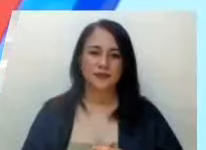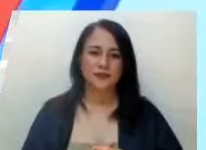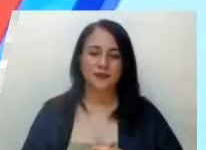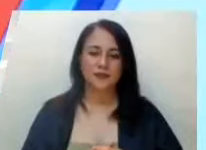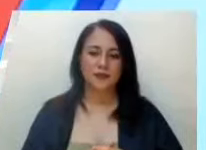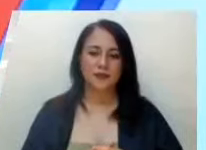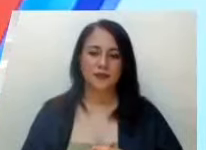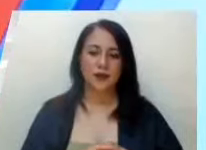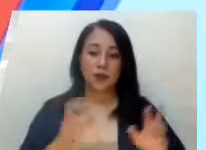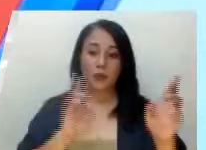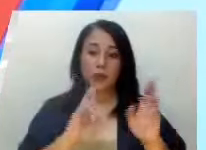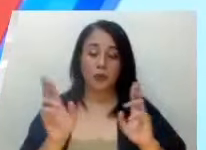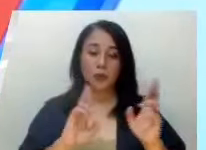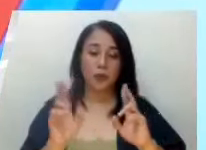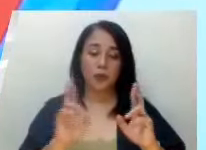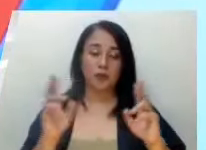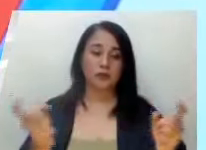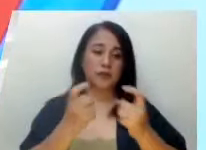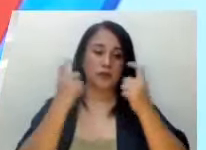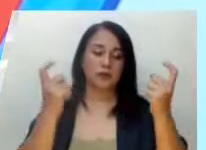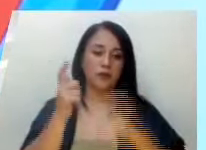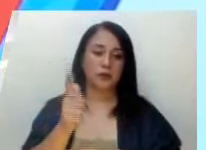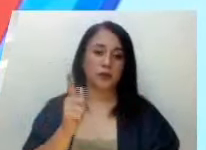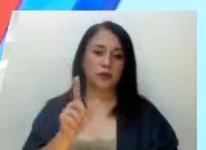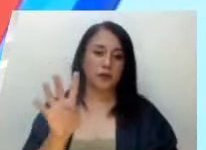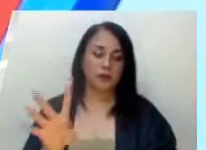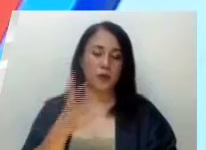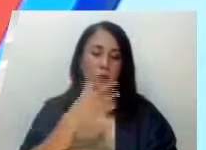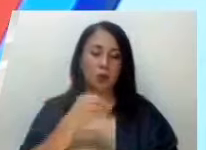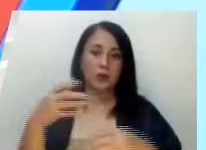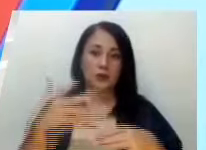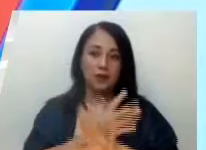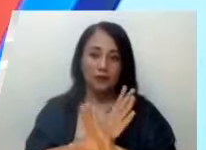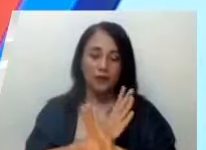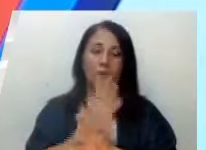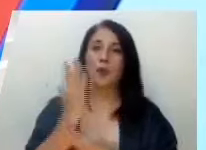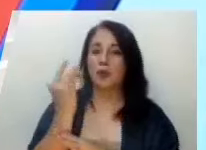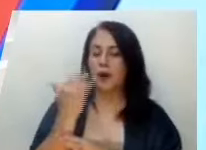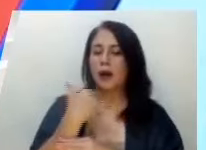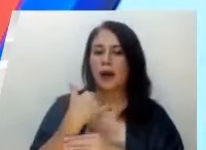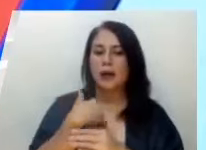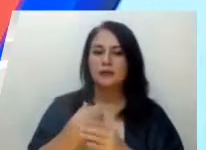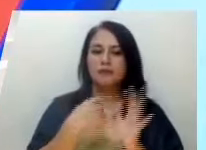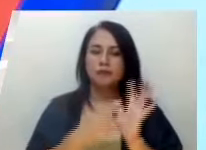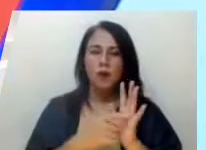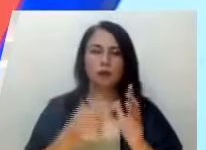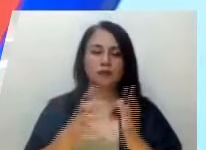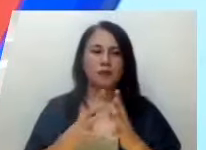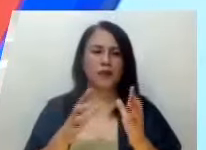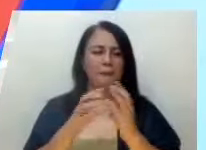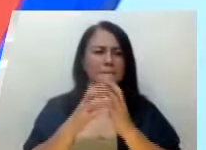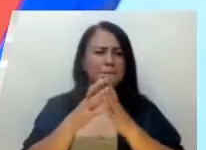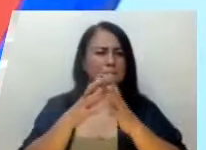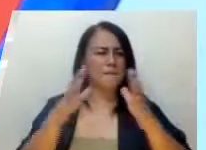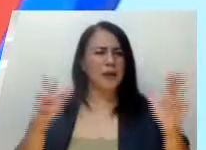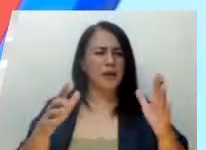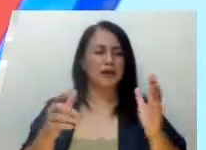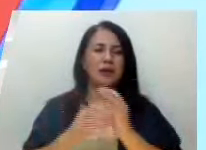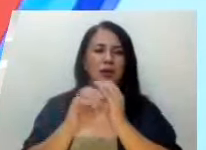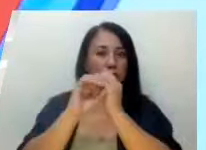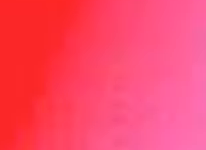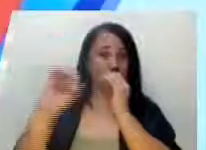At handa na rin sa pagsalubong sa 2024 ang Davao City, kung saan bidaroon ang mga higanting torotot. At nakatutok live